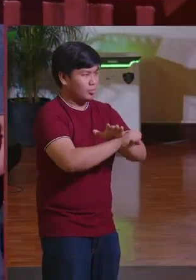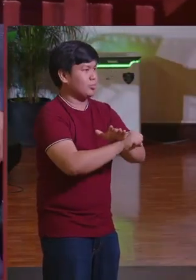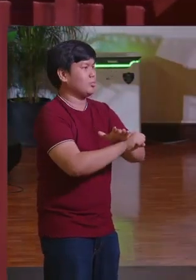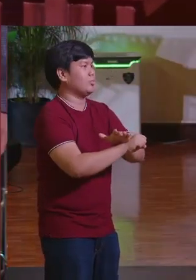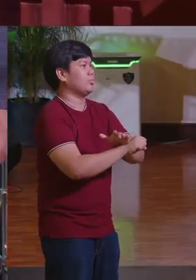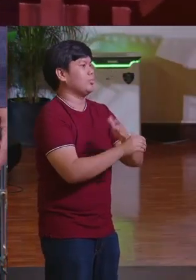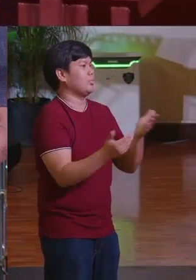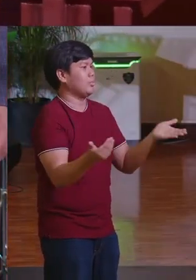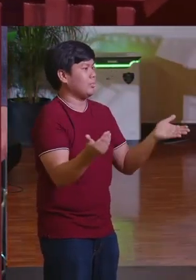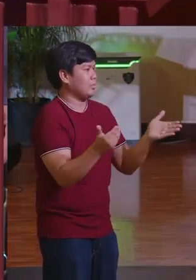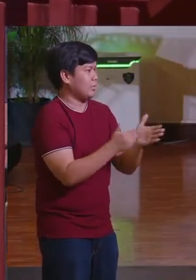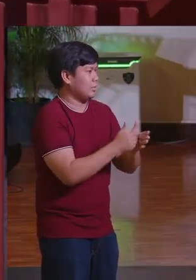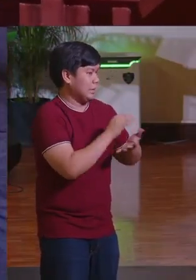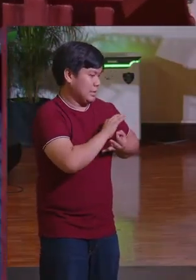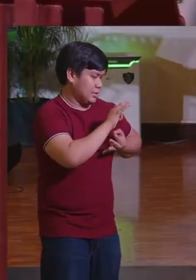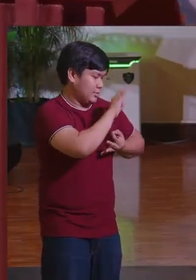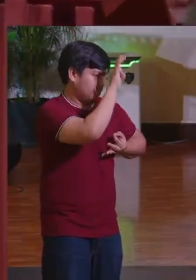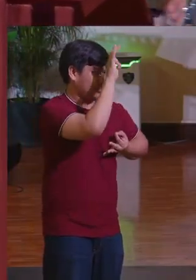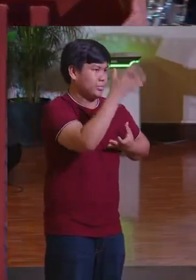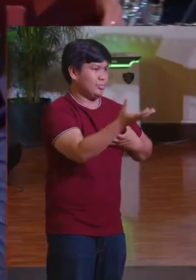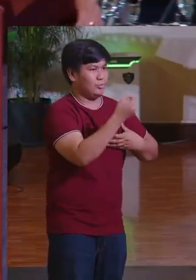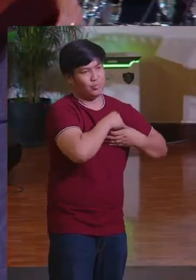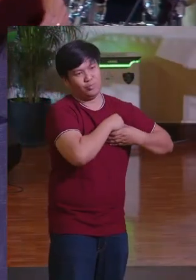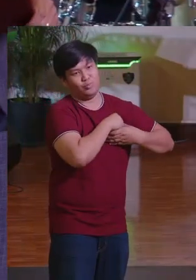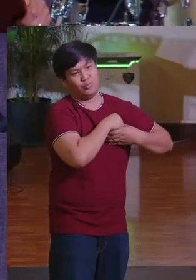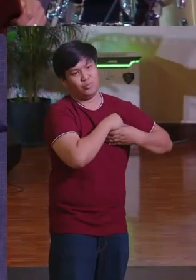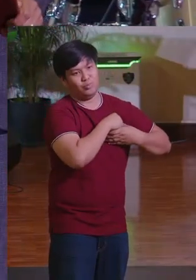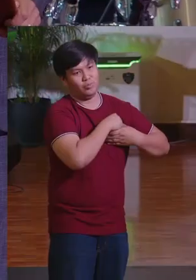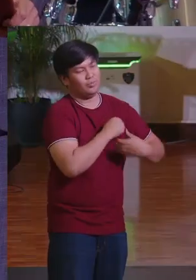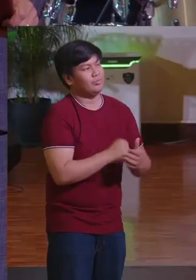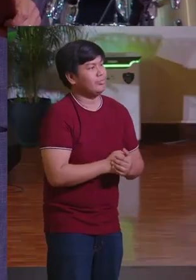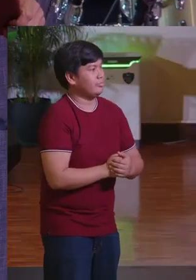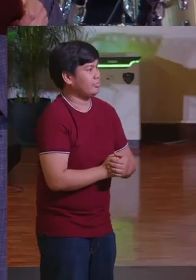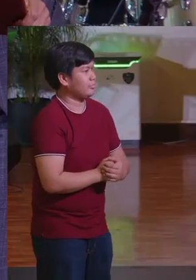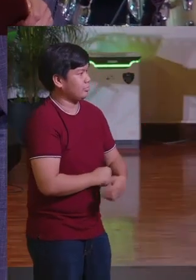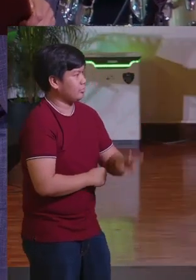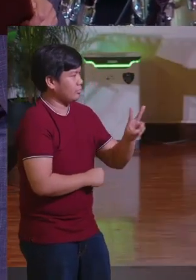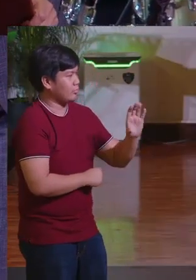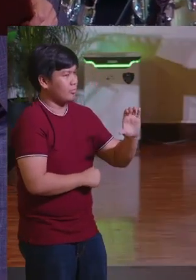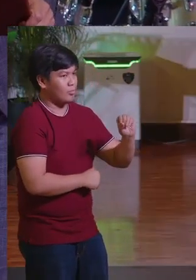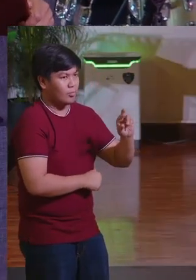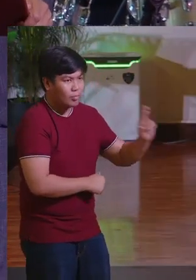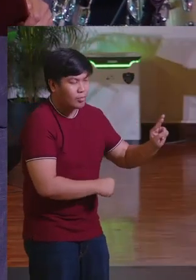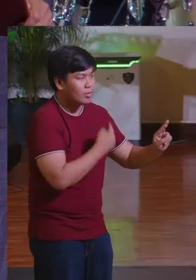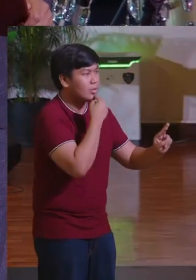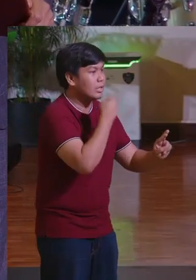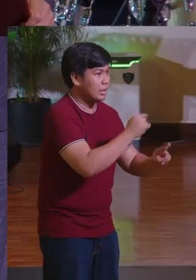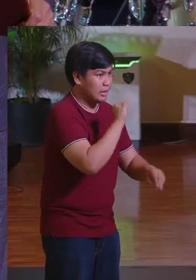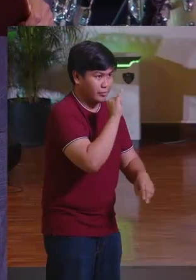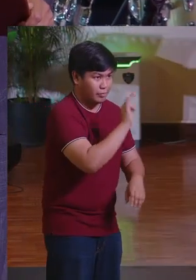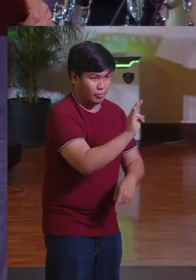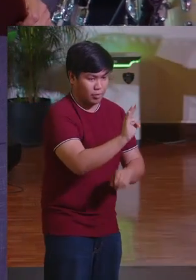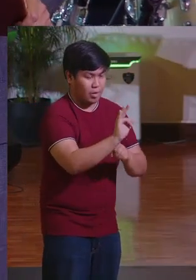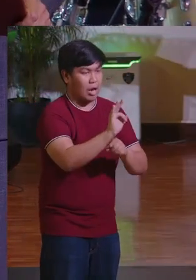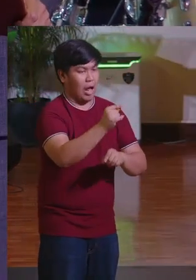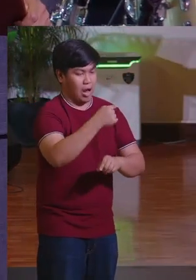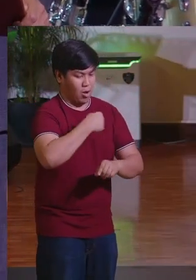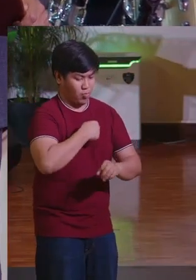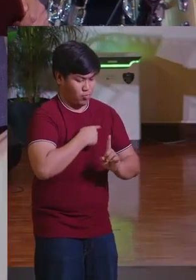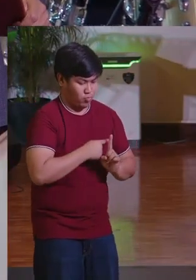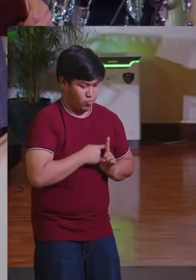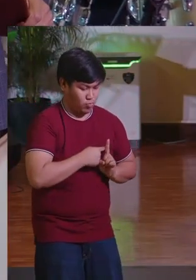from above. Sabi po sa 2 Corinthians 5:17, therefore, if anyone is in